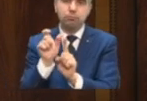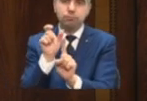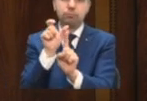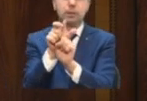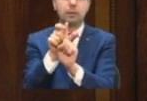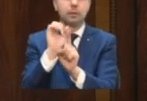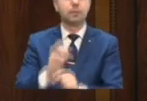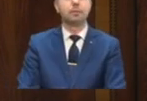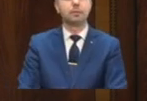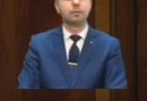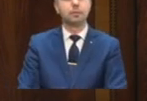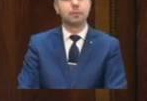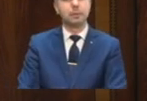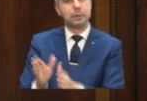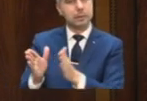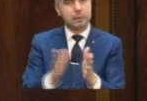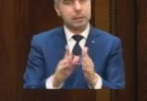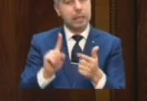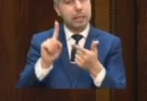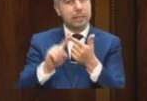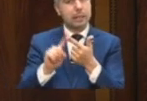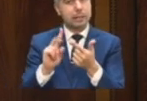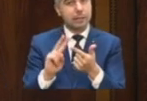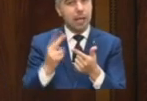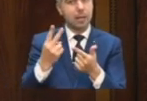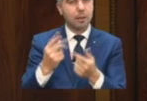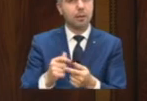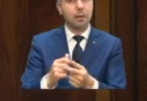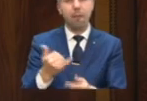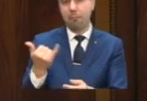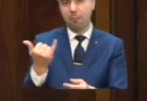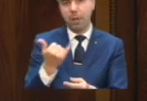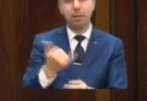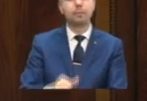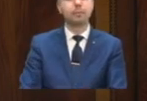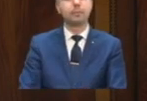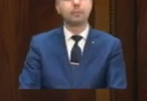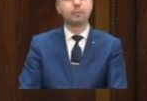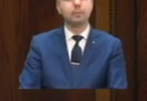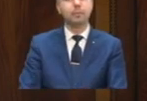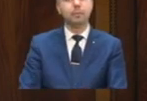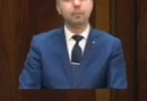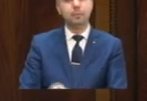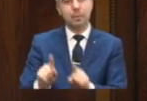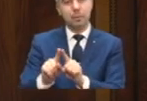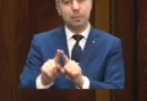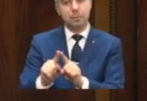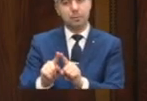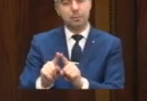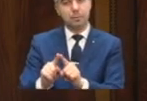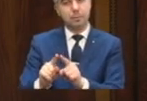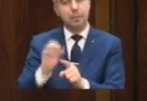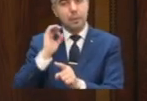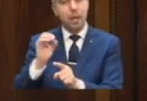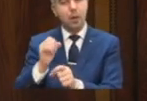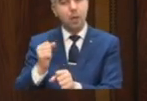سلس. ثانيا المسألة الثانية وهي كنصر كثيرا على الدفع وتطوير الاقتصاد